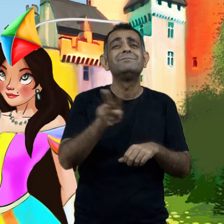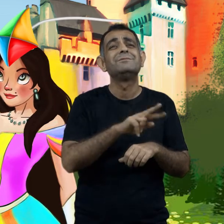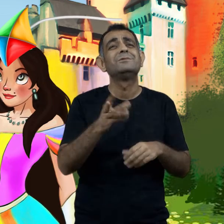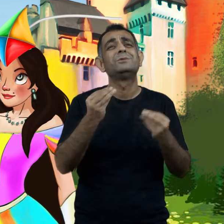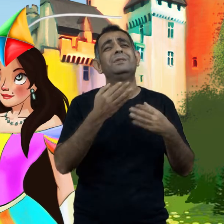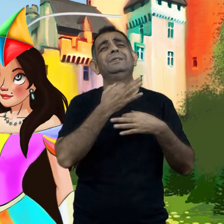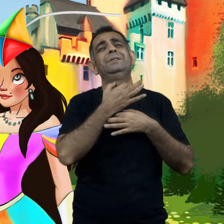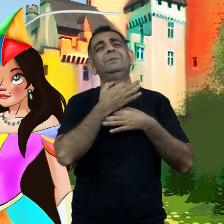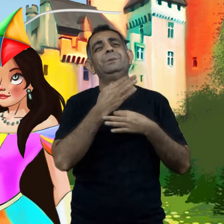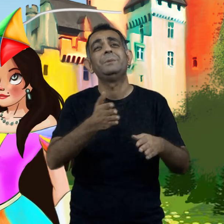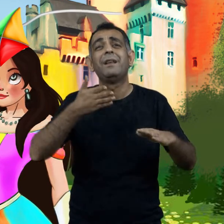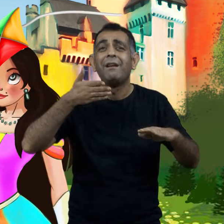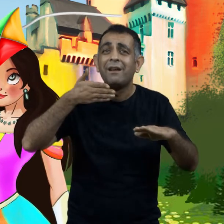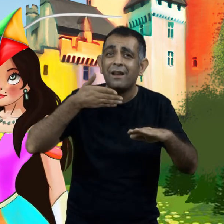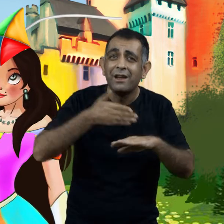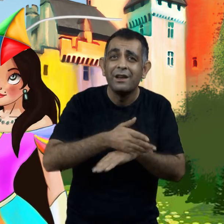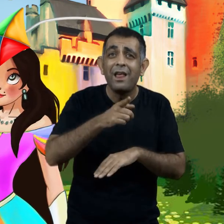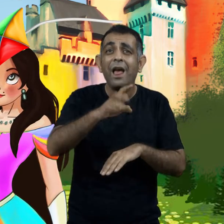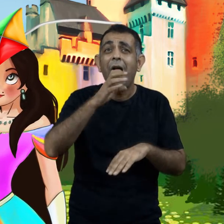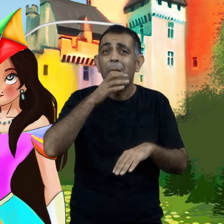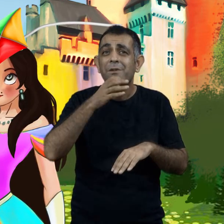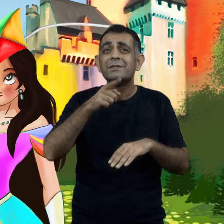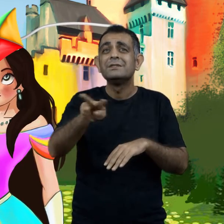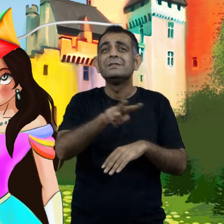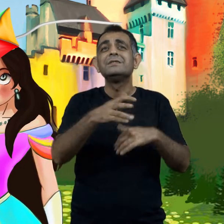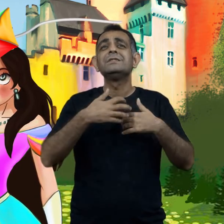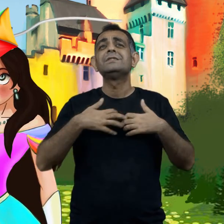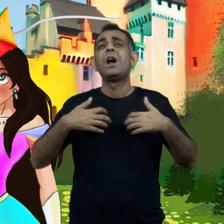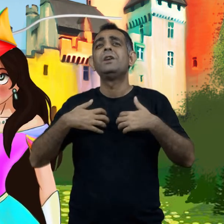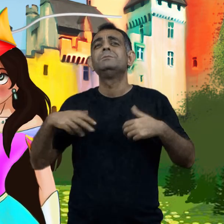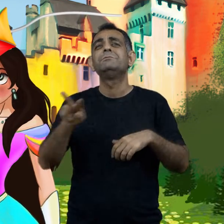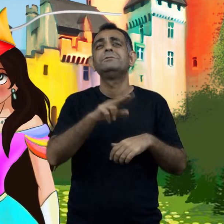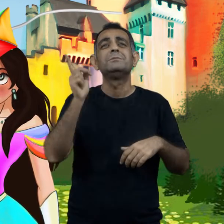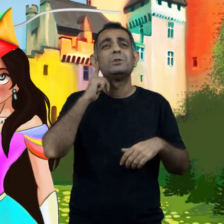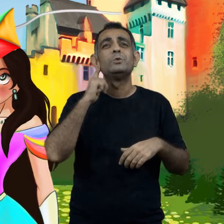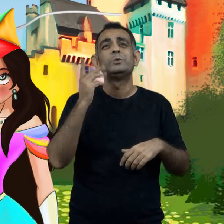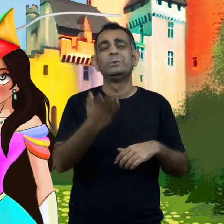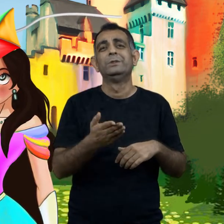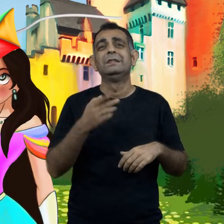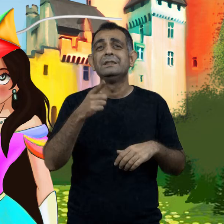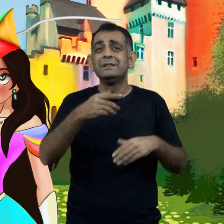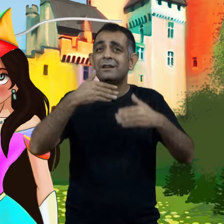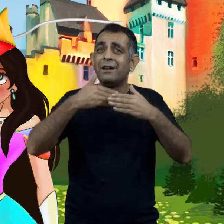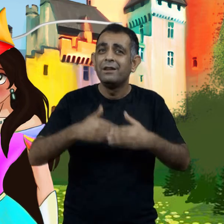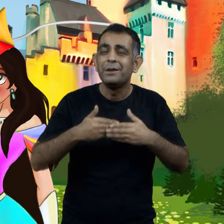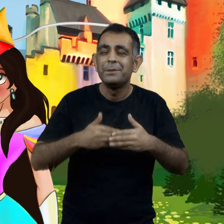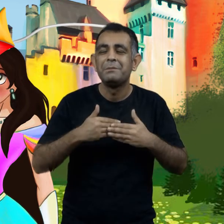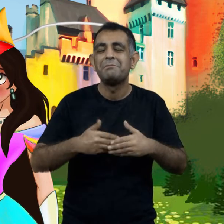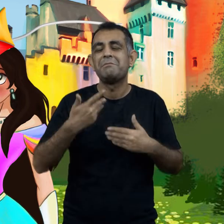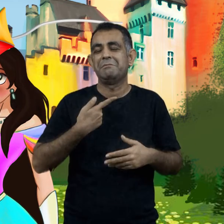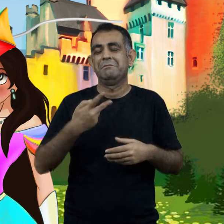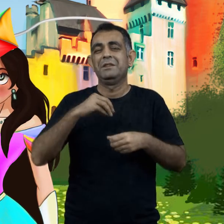için size minnettarım. Gerçekten siz Amesya'nın kahramanlarısınız.